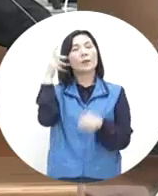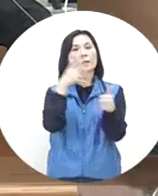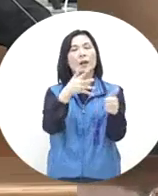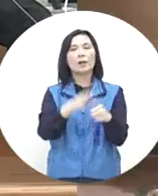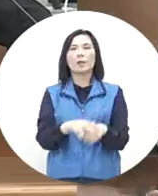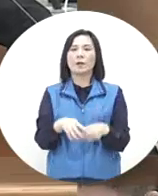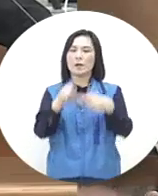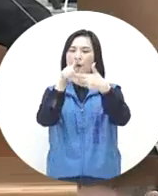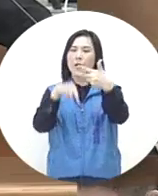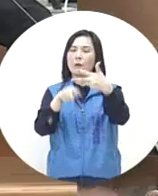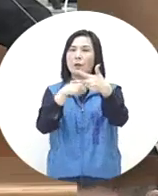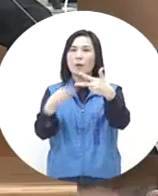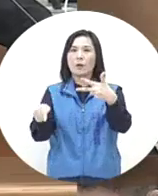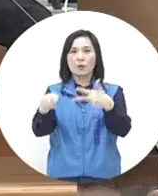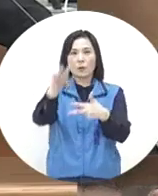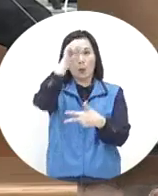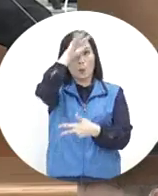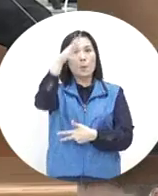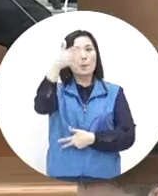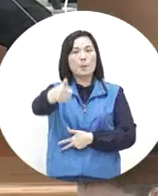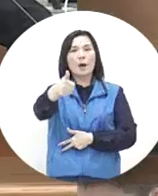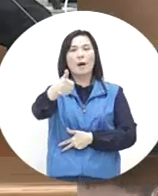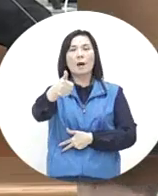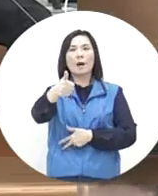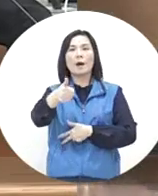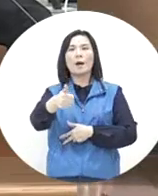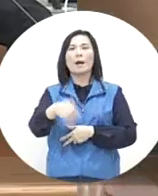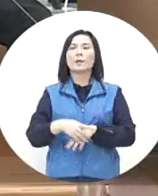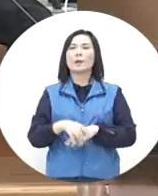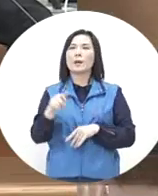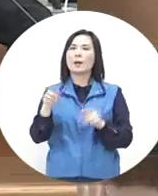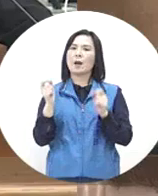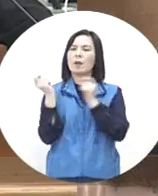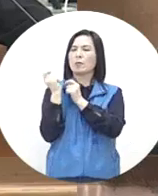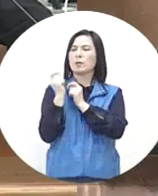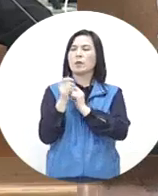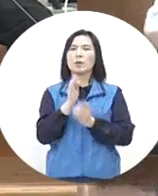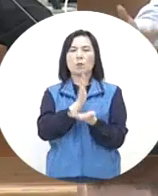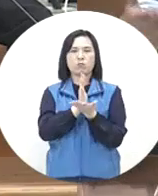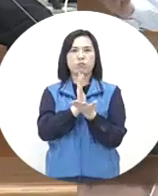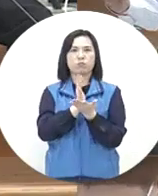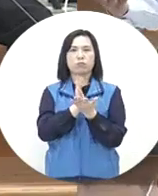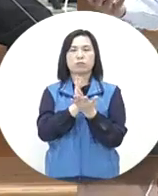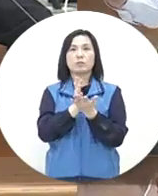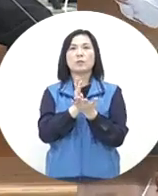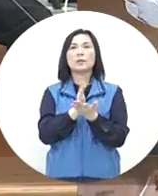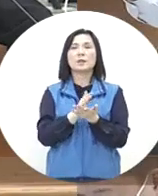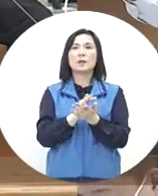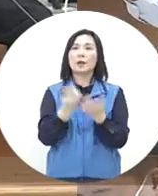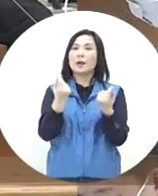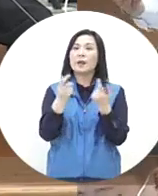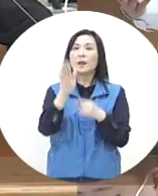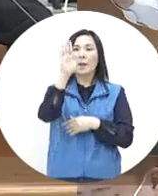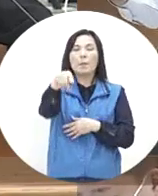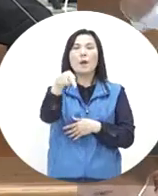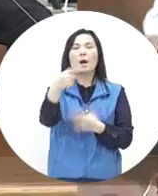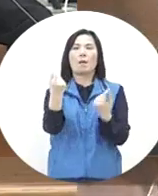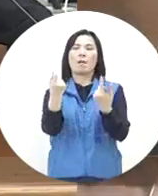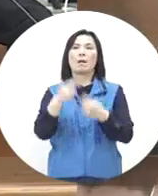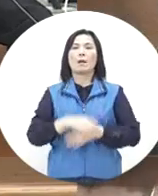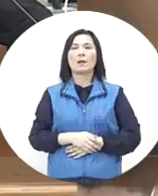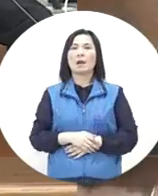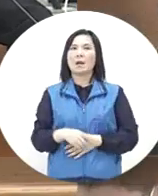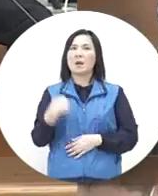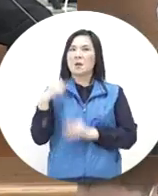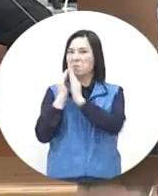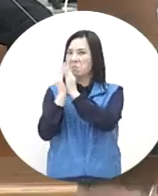啊，他竟然当选主席，现在最近他的一些言论啊，其实也是在为以后做准备。我在猜2024